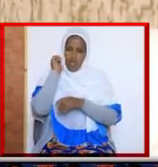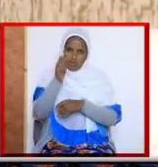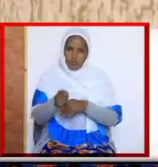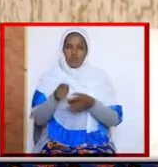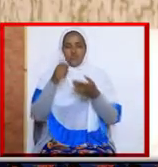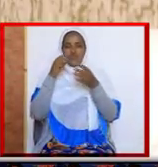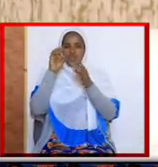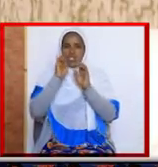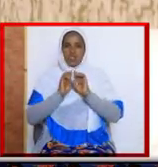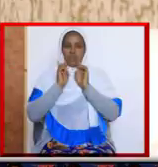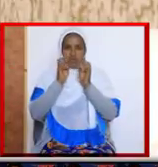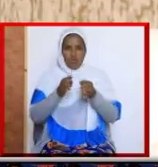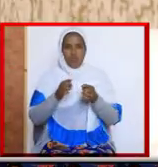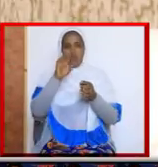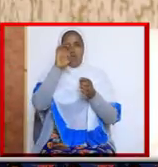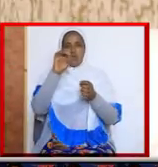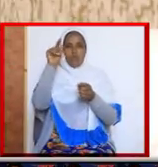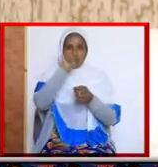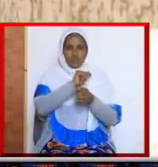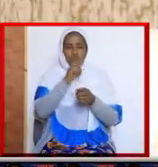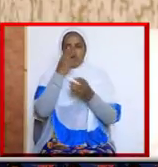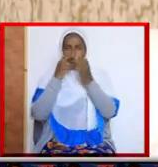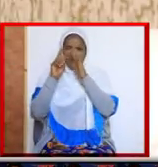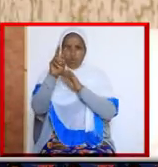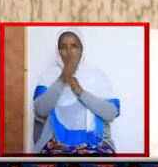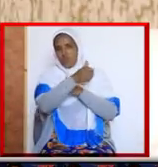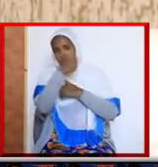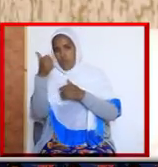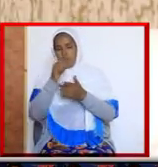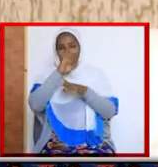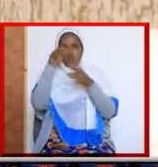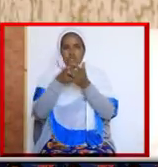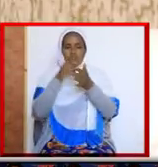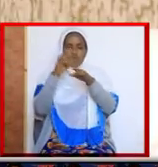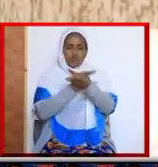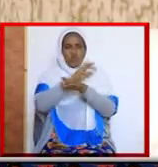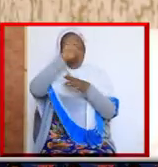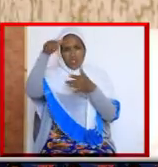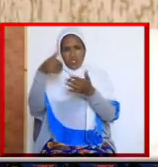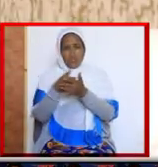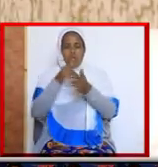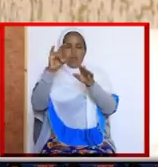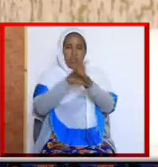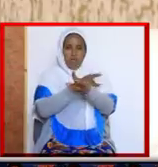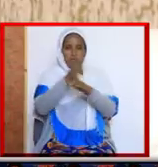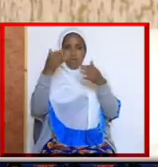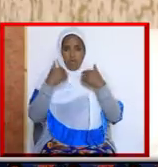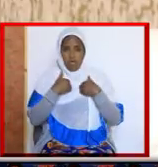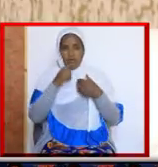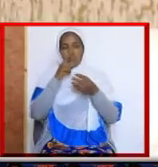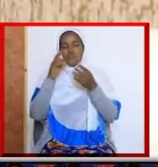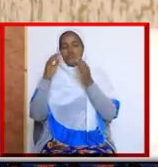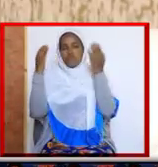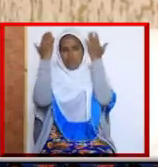መወድሱ ቅኔው አርባዕቱ ነቢያቱ ሌላውም መዝሙራቱ በአጠቃላይ ሲዘመር ነው